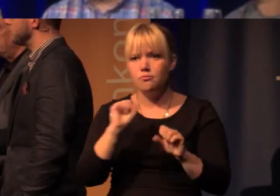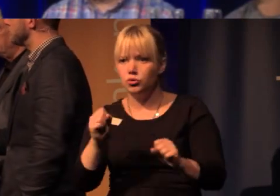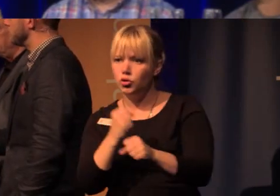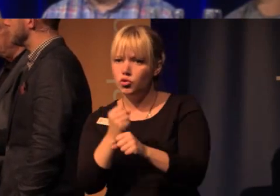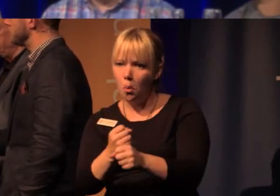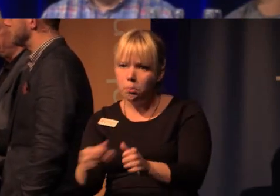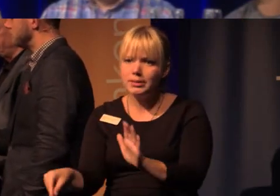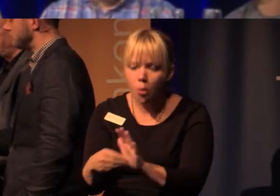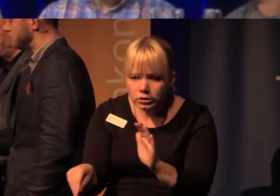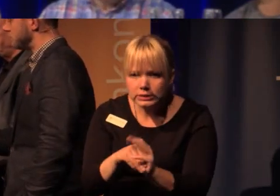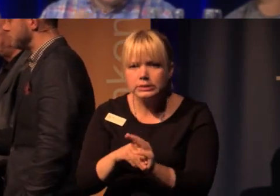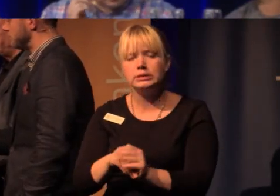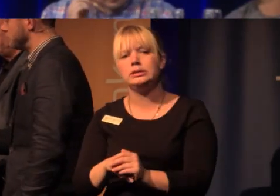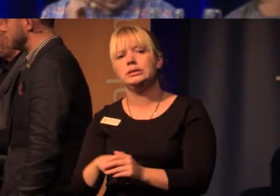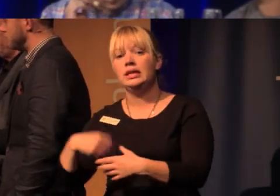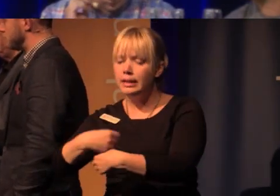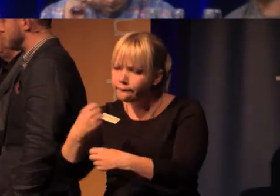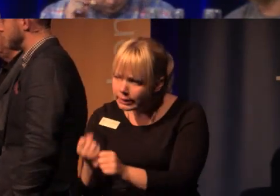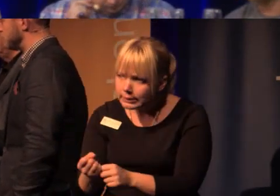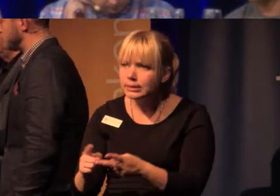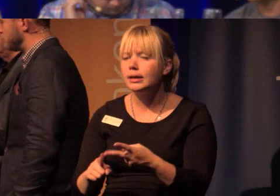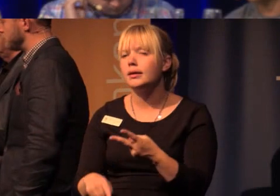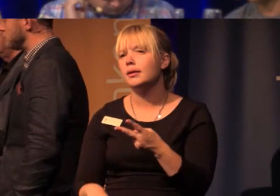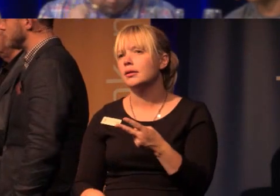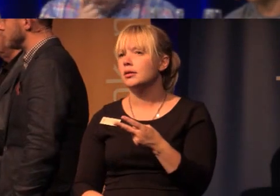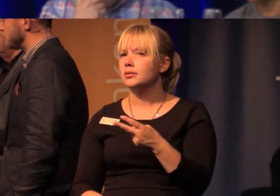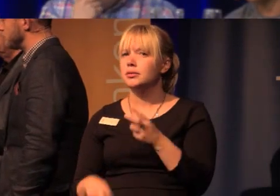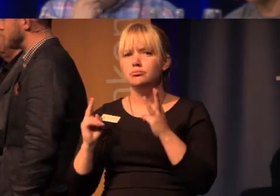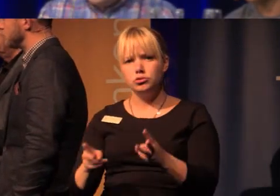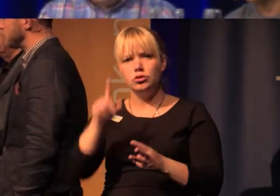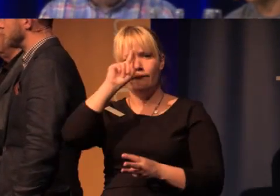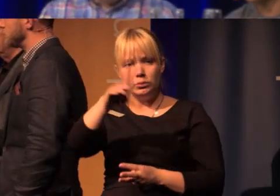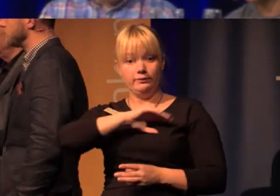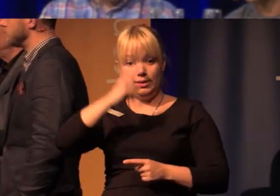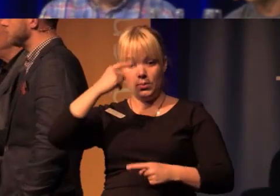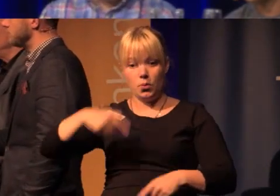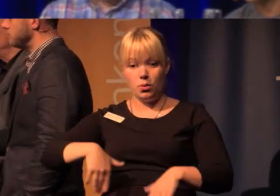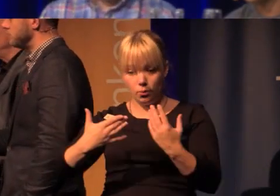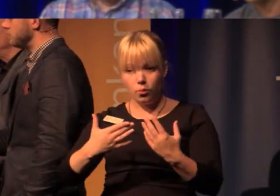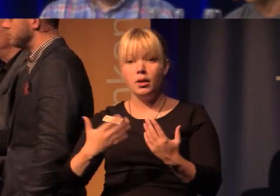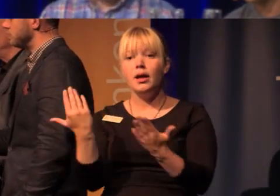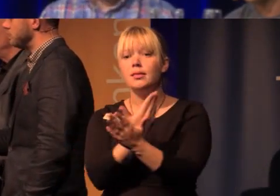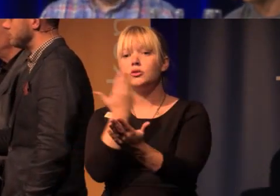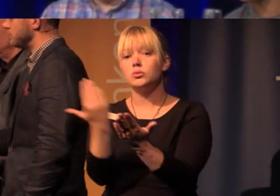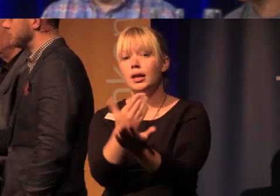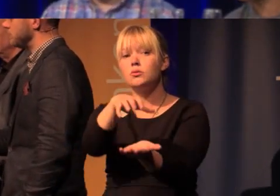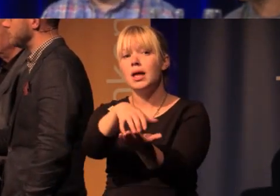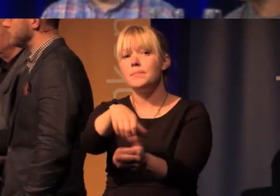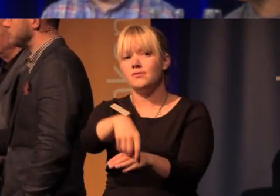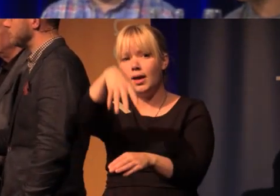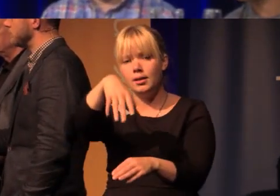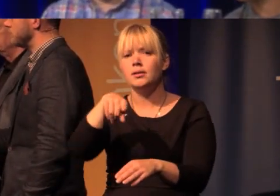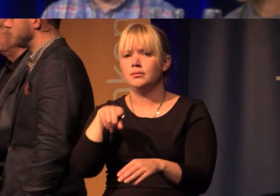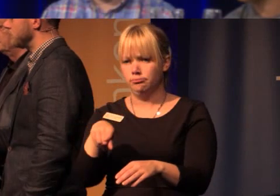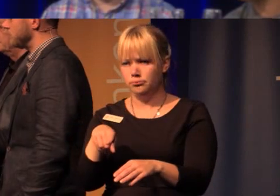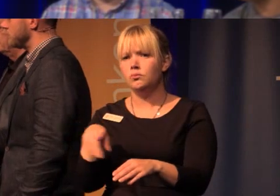sponsring, stiftelser. Men också att vi måste inse att det finns kultur som är av nationellt och samhälleligt värde som måste få